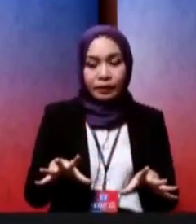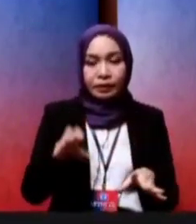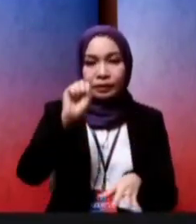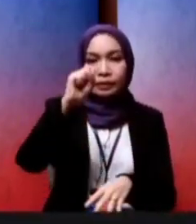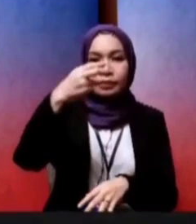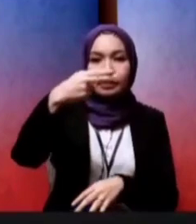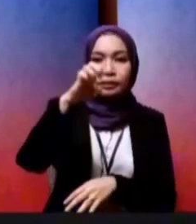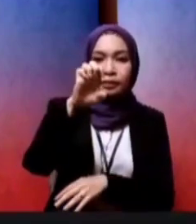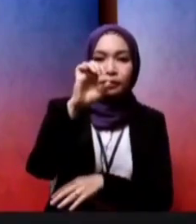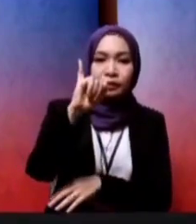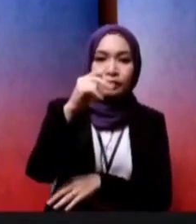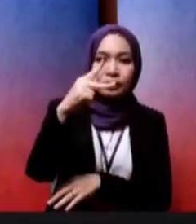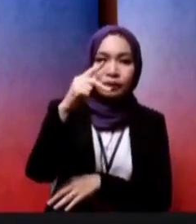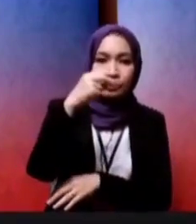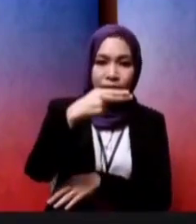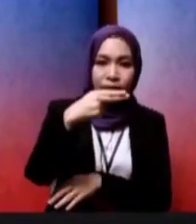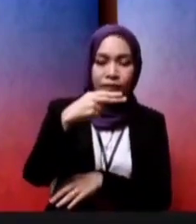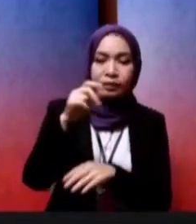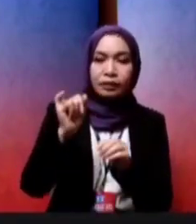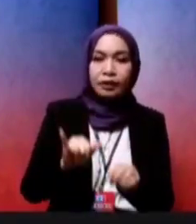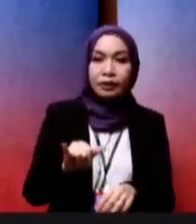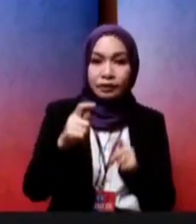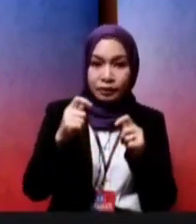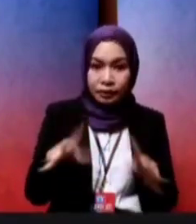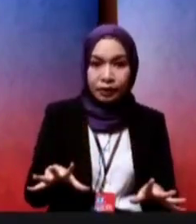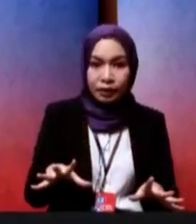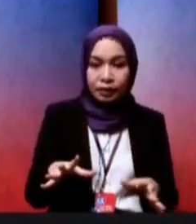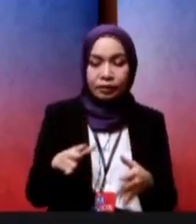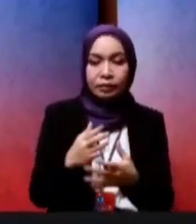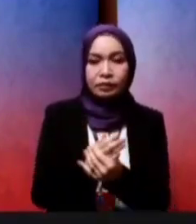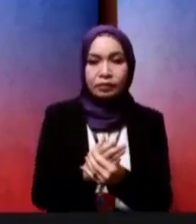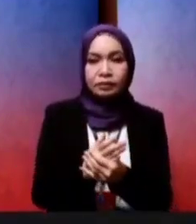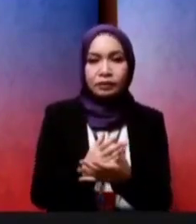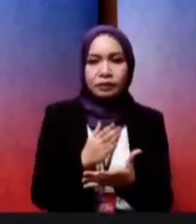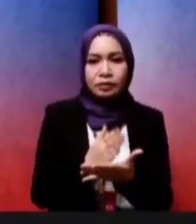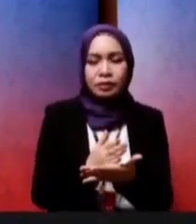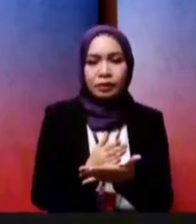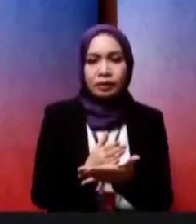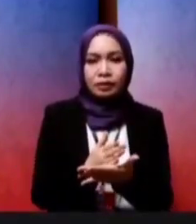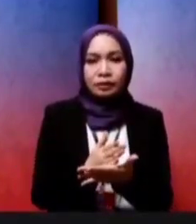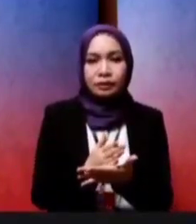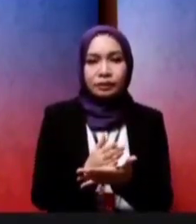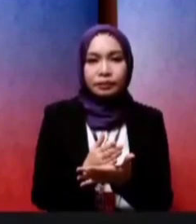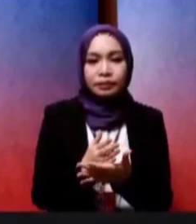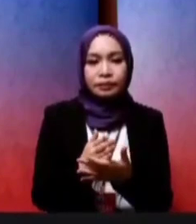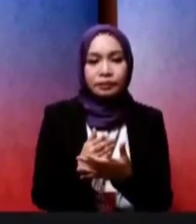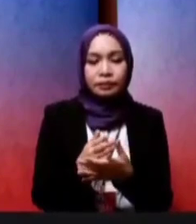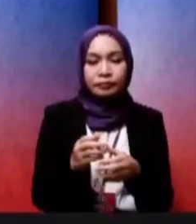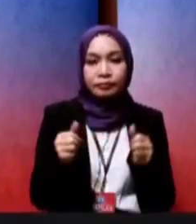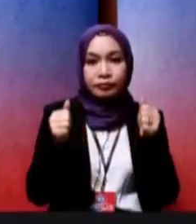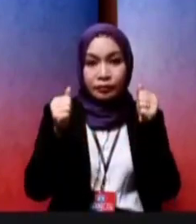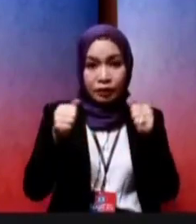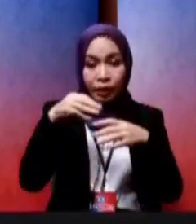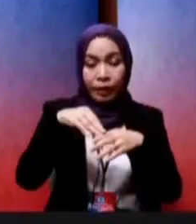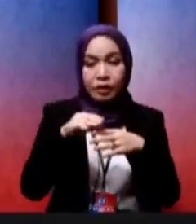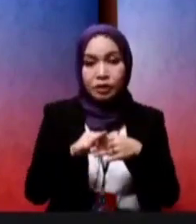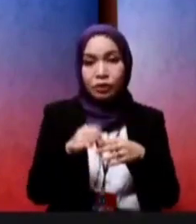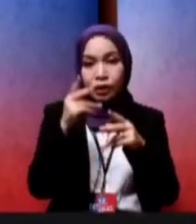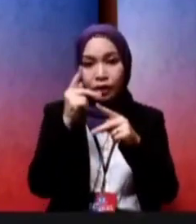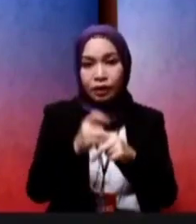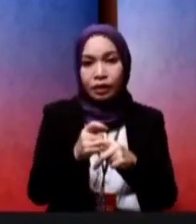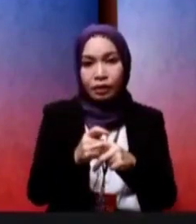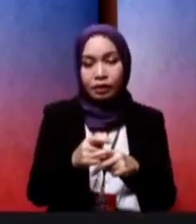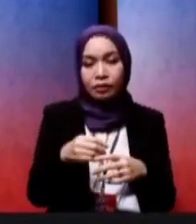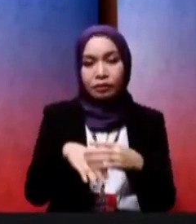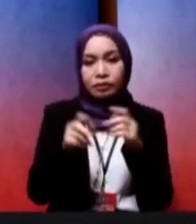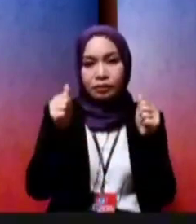Tahun oleh diktatur Tunisia dan beliau antara pemimpin Demokrat muslim yang memberikan